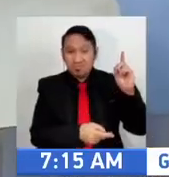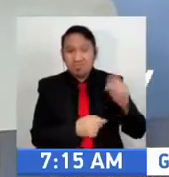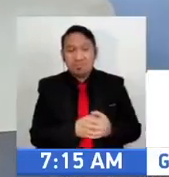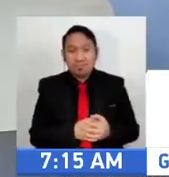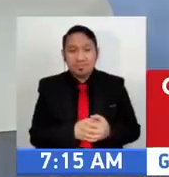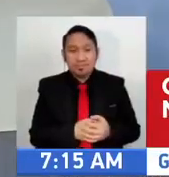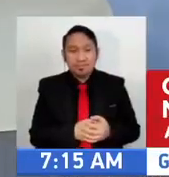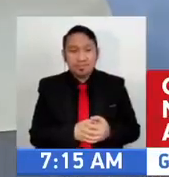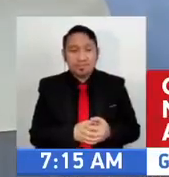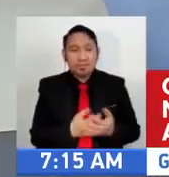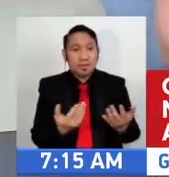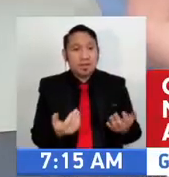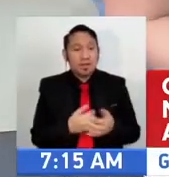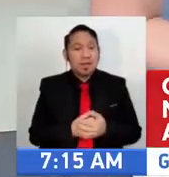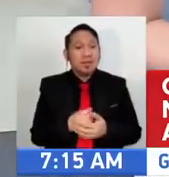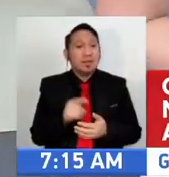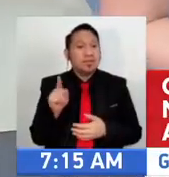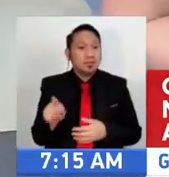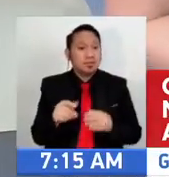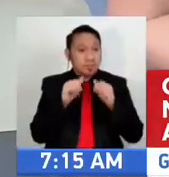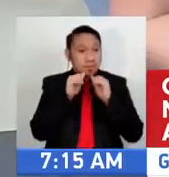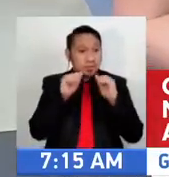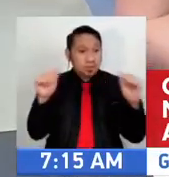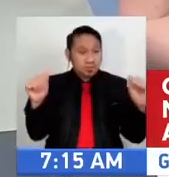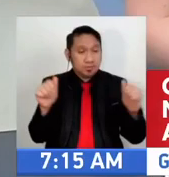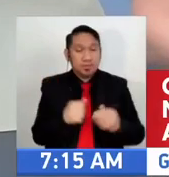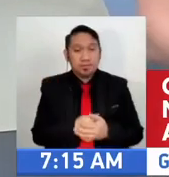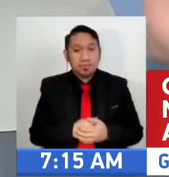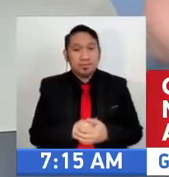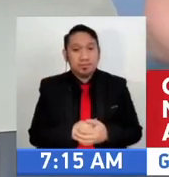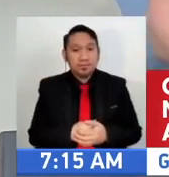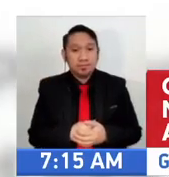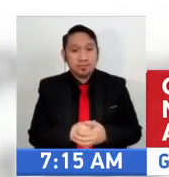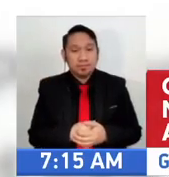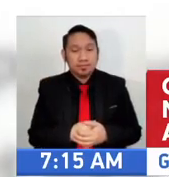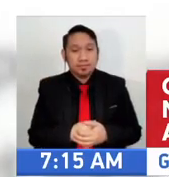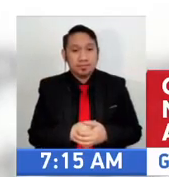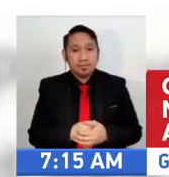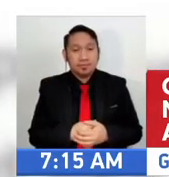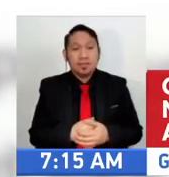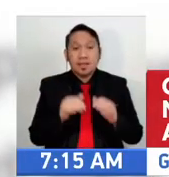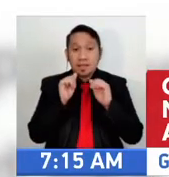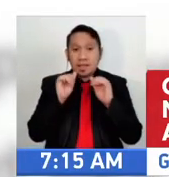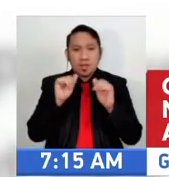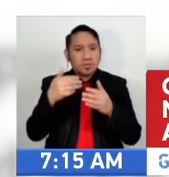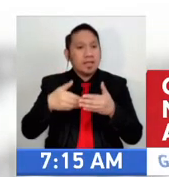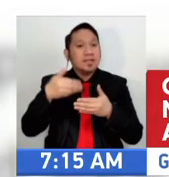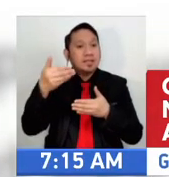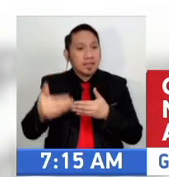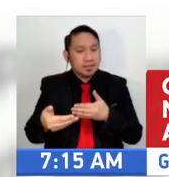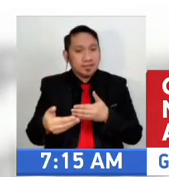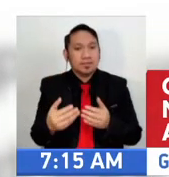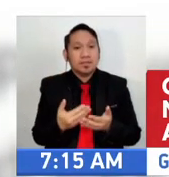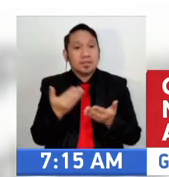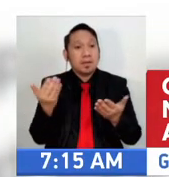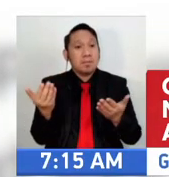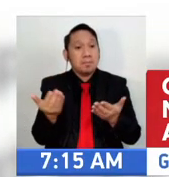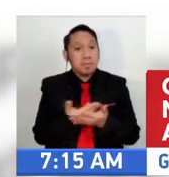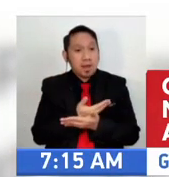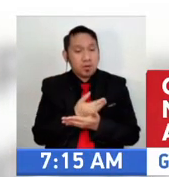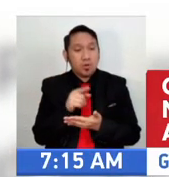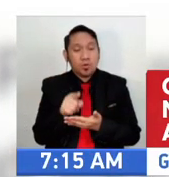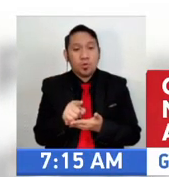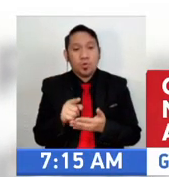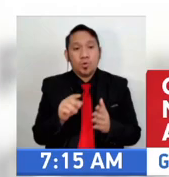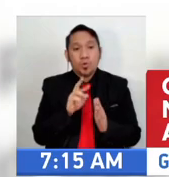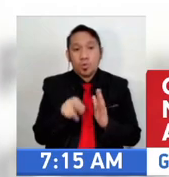ng GMA Pictures, Viva Films at APT Entertainment, ia-anunsyo nila ang bagong production date, cast at cinema release